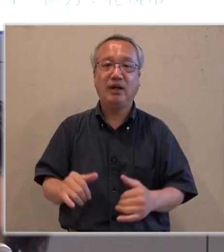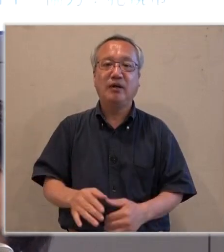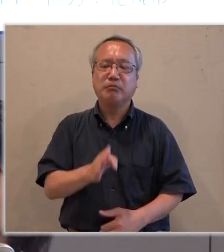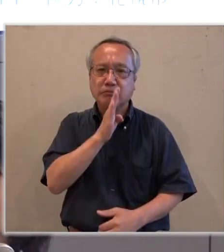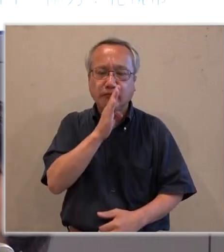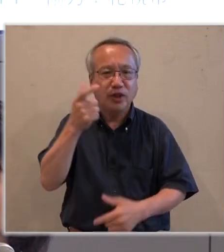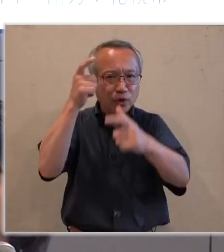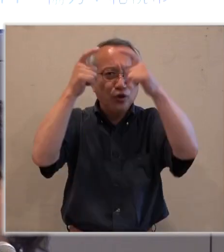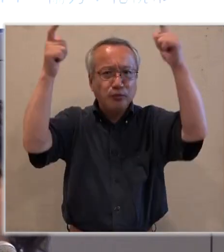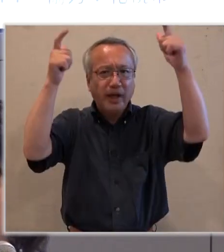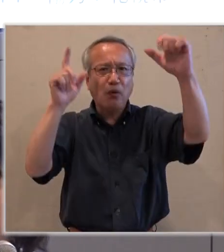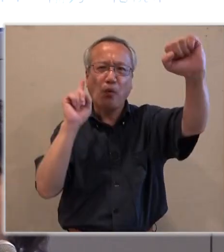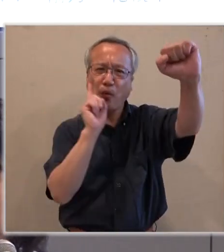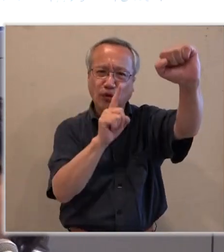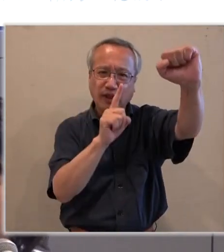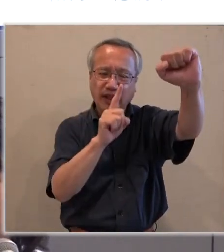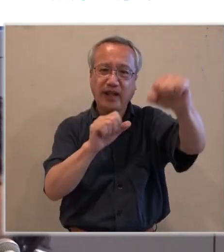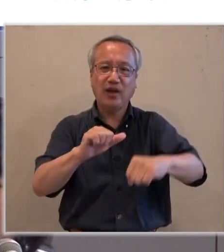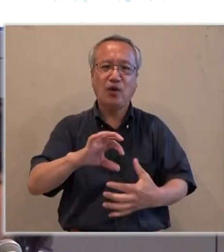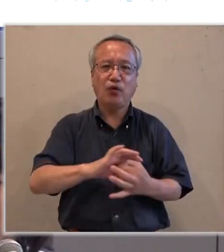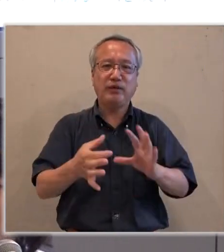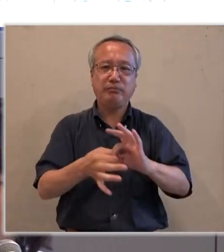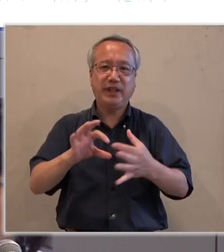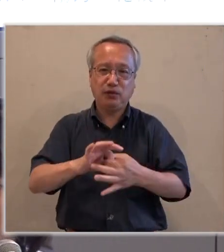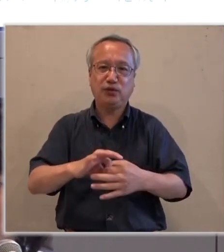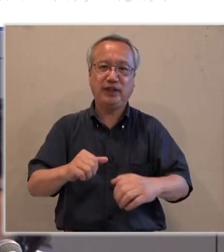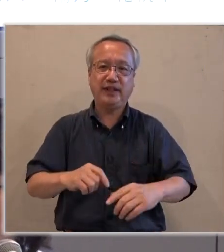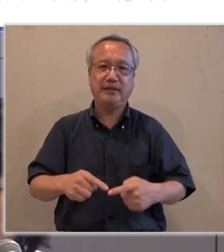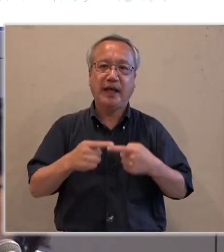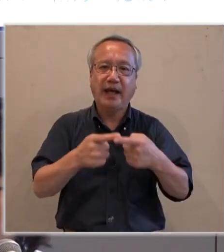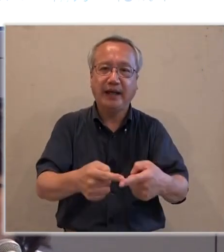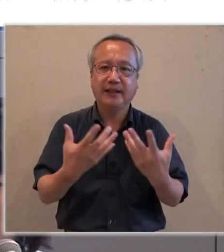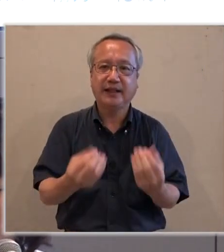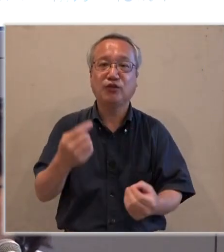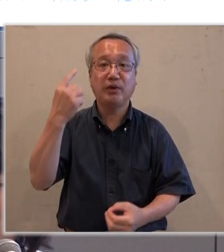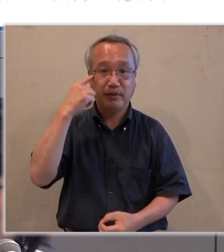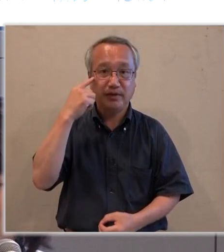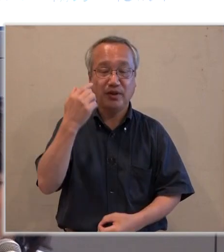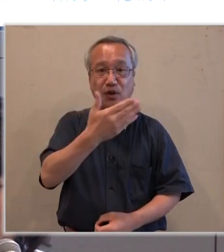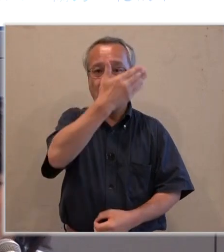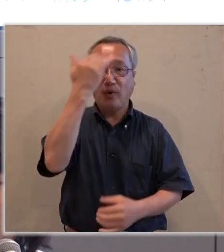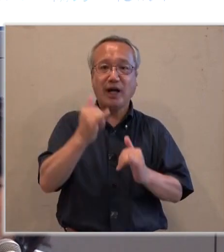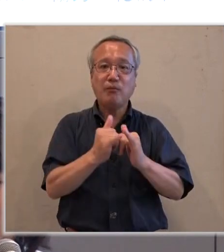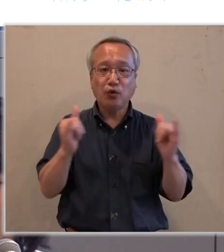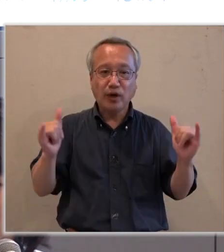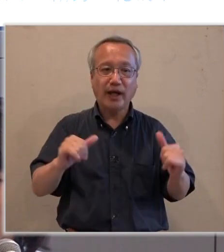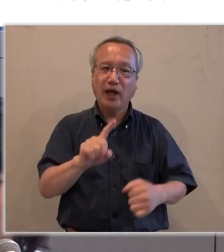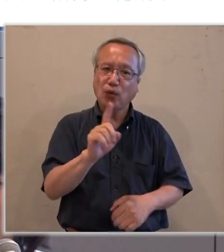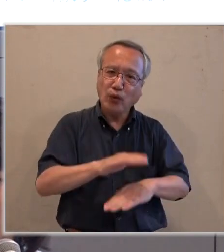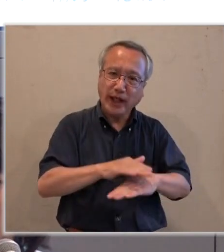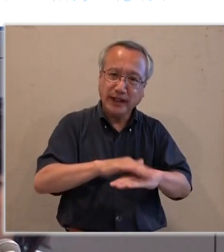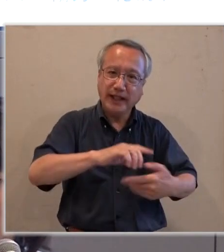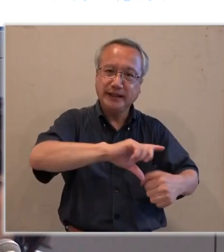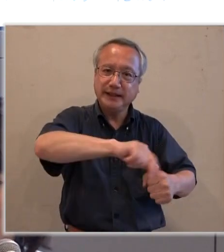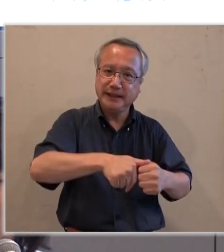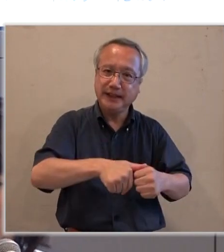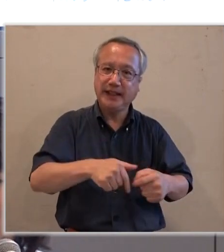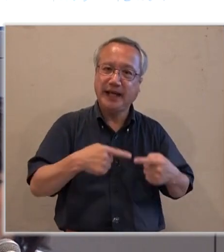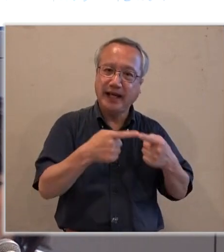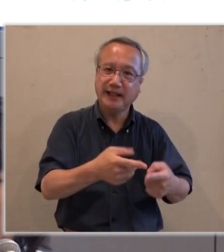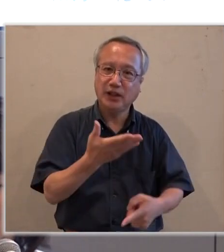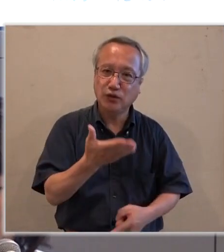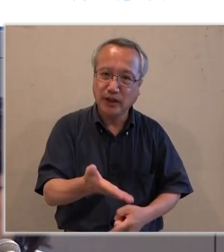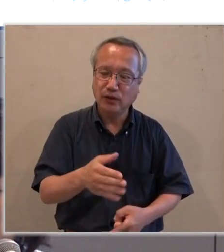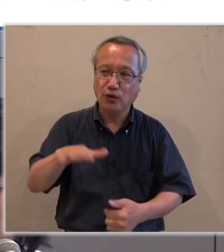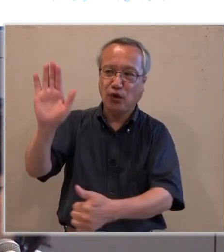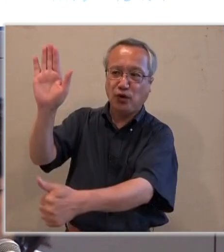追ってオリンピックという世界の中に入っていったんだと思います。先ほどの若者がどうやって地域に入っていくのかという時の呼び水は何かっていう、そういうものがあり